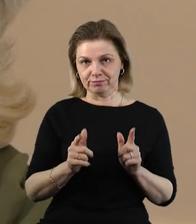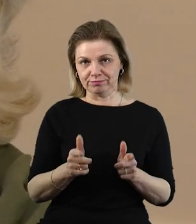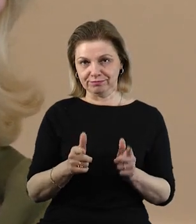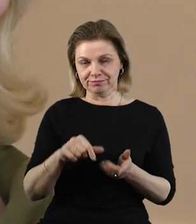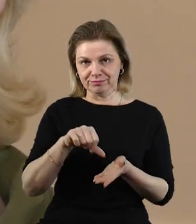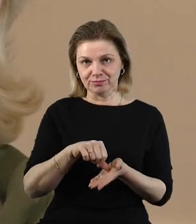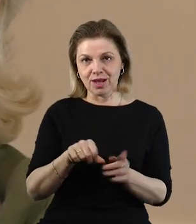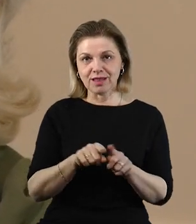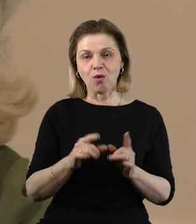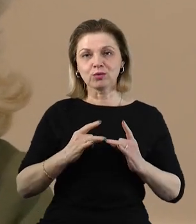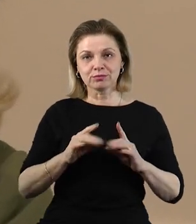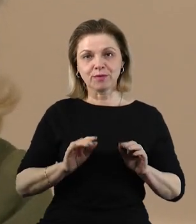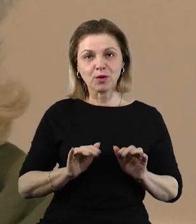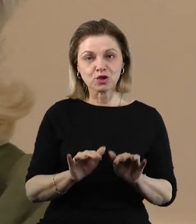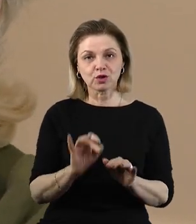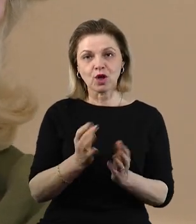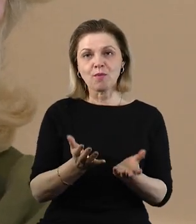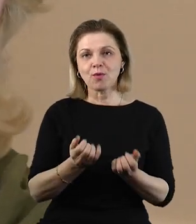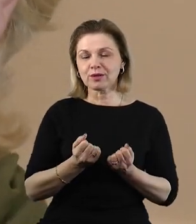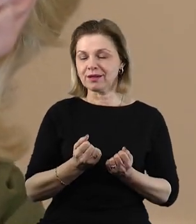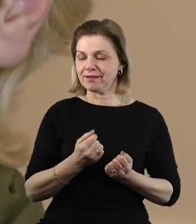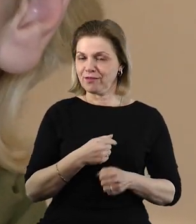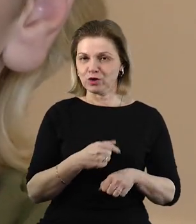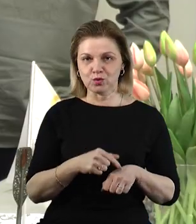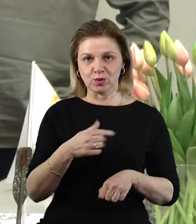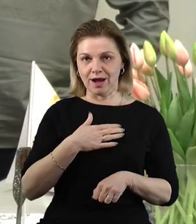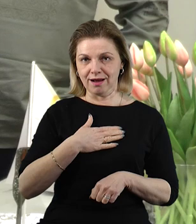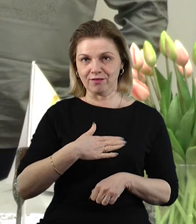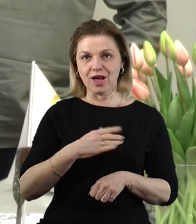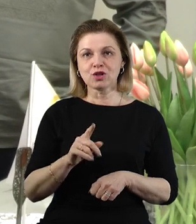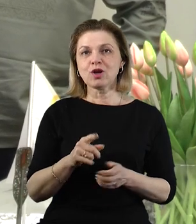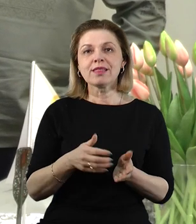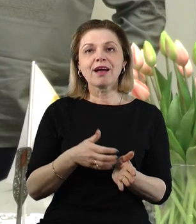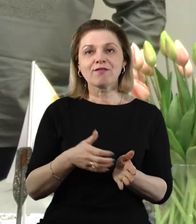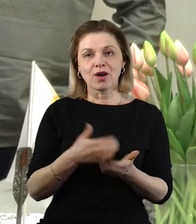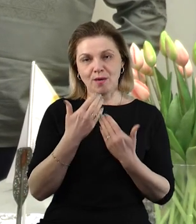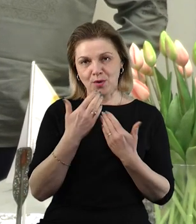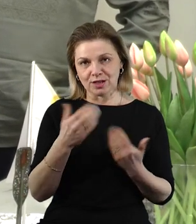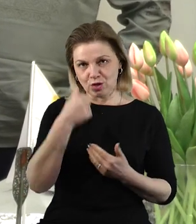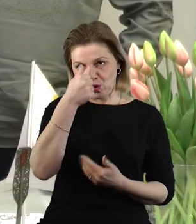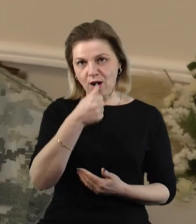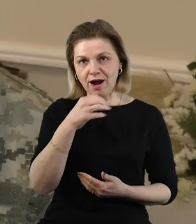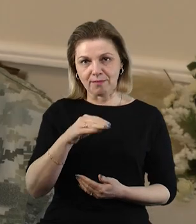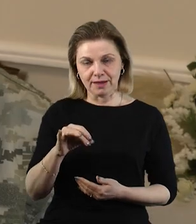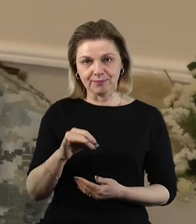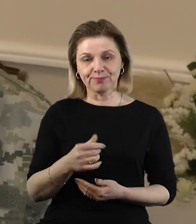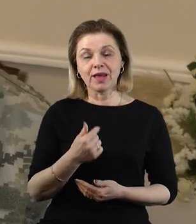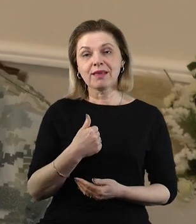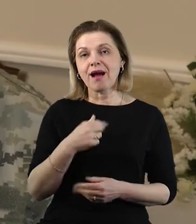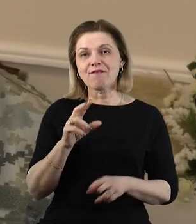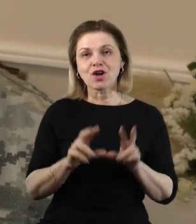на участь у цій урочистій процедурі та отримав надзвичайні відчуття яких так не вистачає останніми роками Я